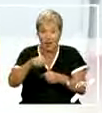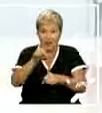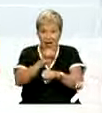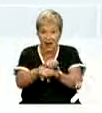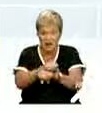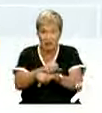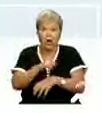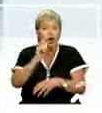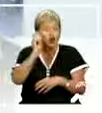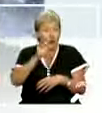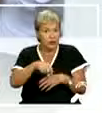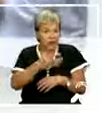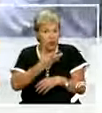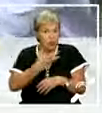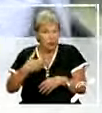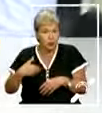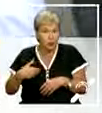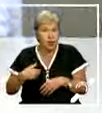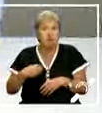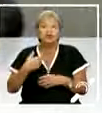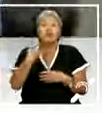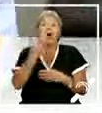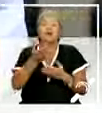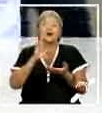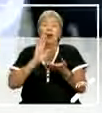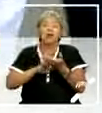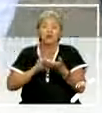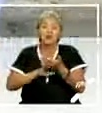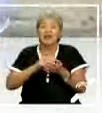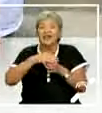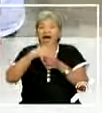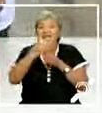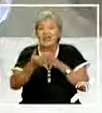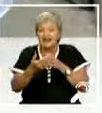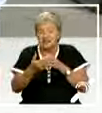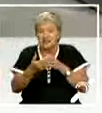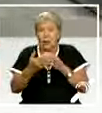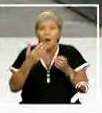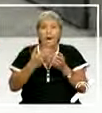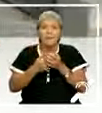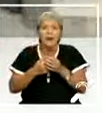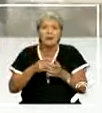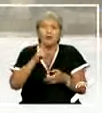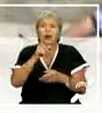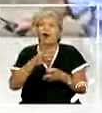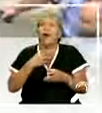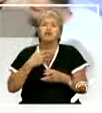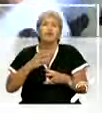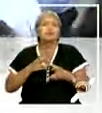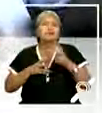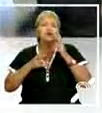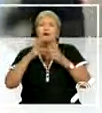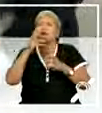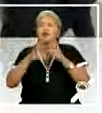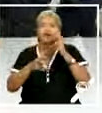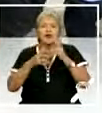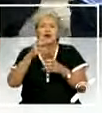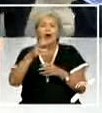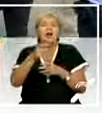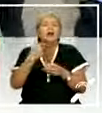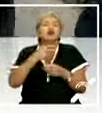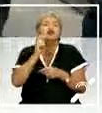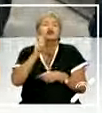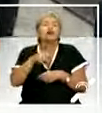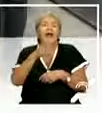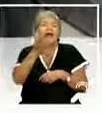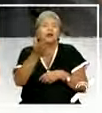judecătorii de la Tribunalul București au motivat târziu din cauza protestelor la care au achiesat judecătorii